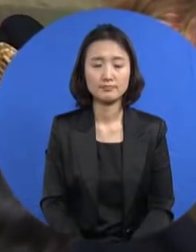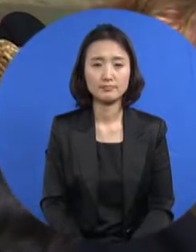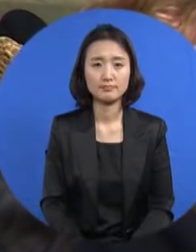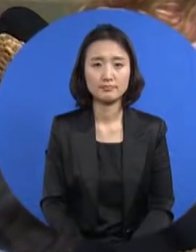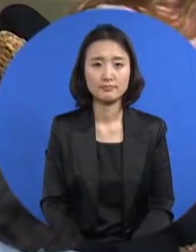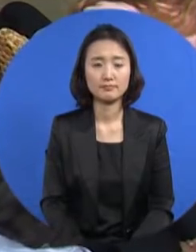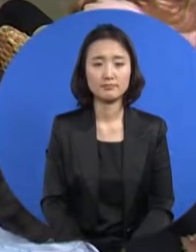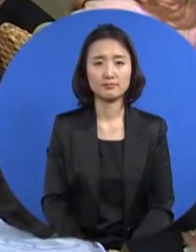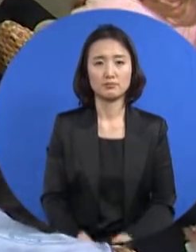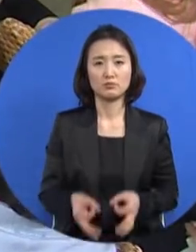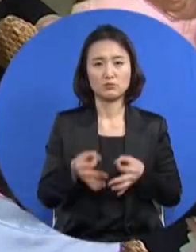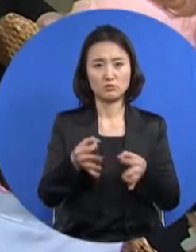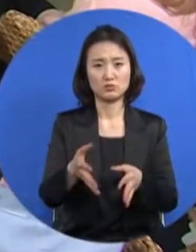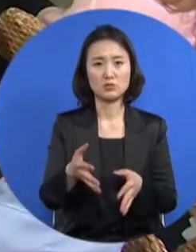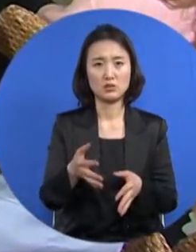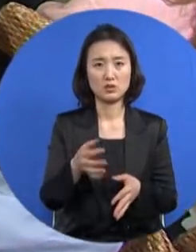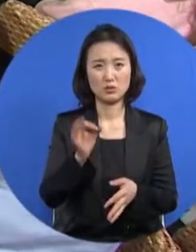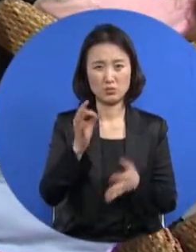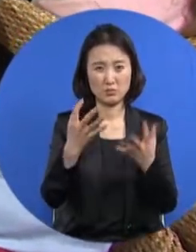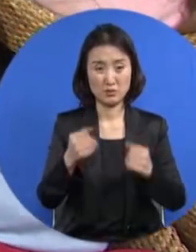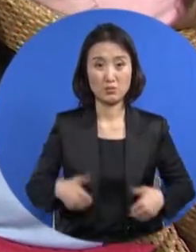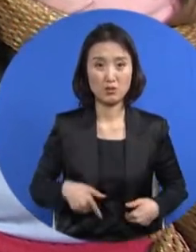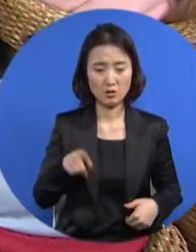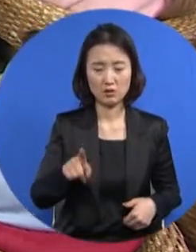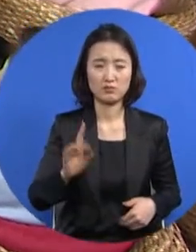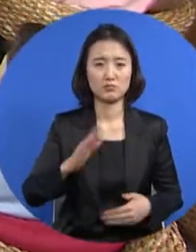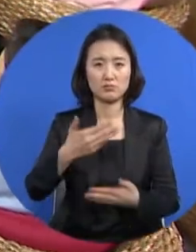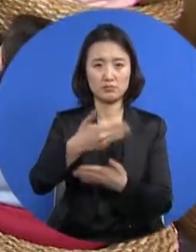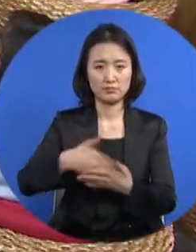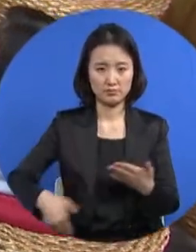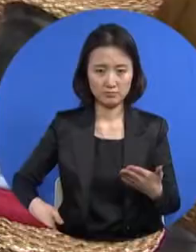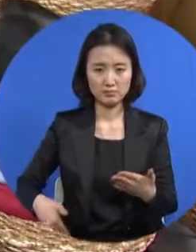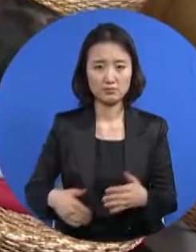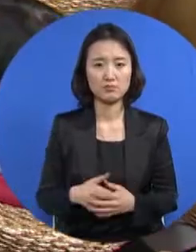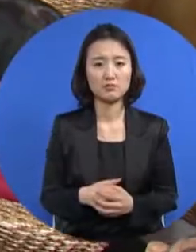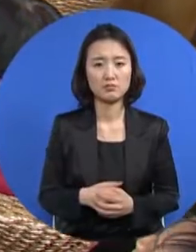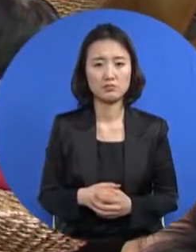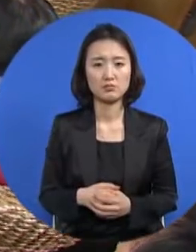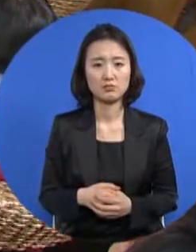들어가는 것들은 정말 여러 회. 정해온 아이템 중에. 그리고,